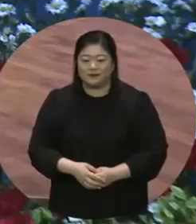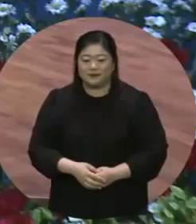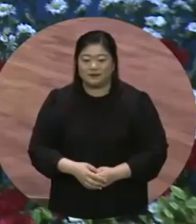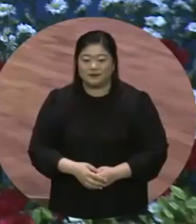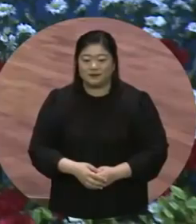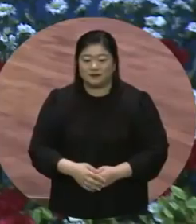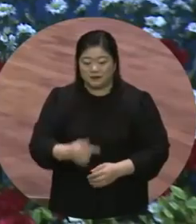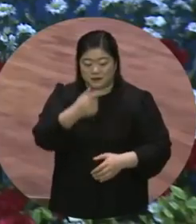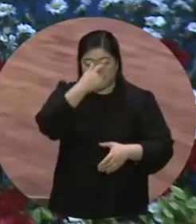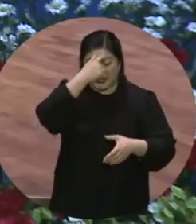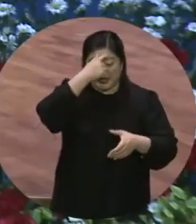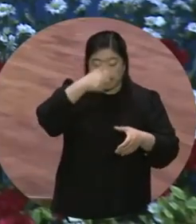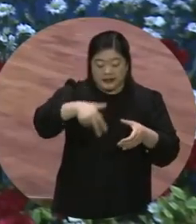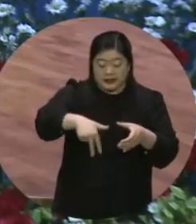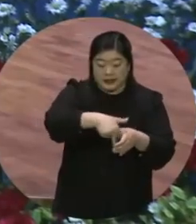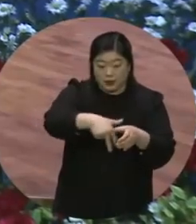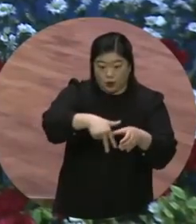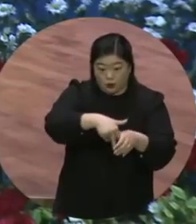기독교는